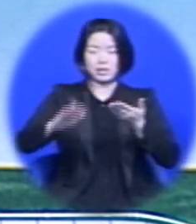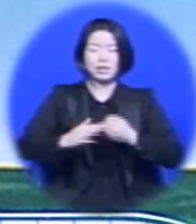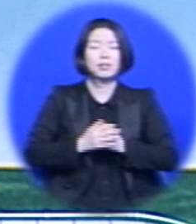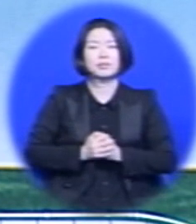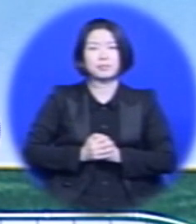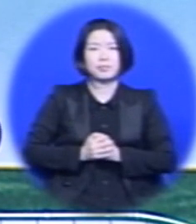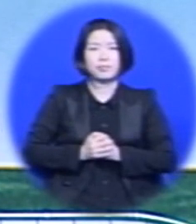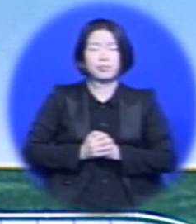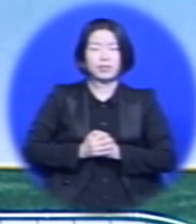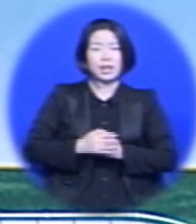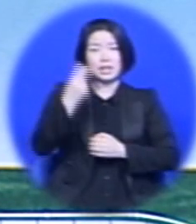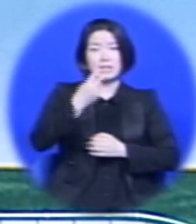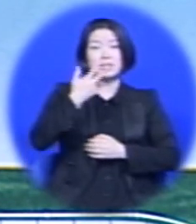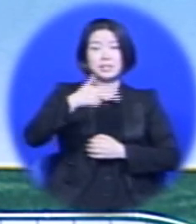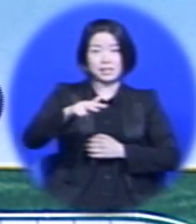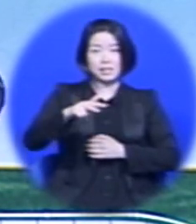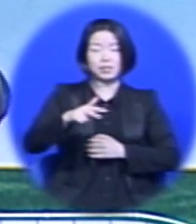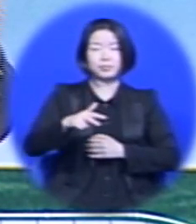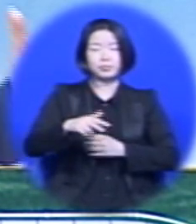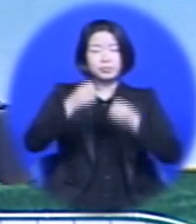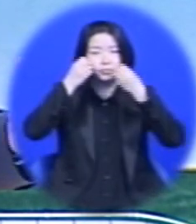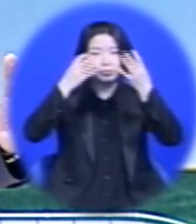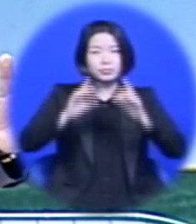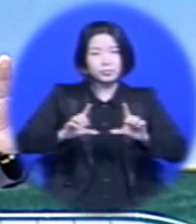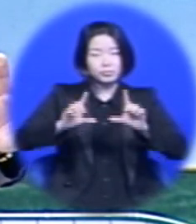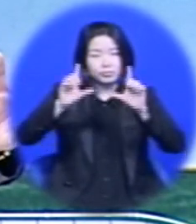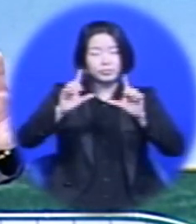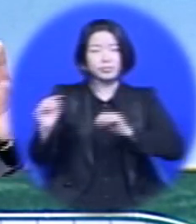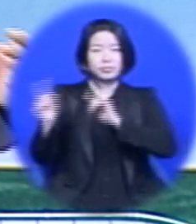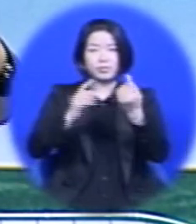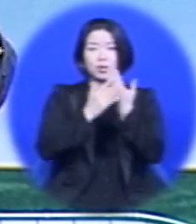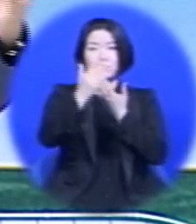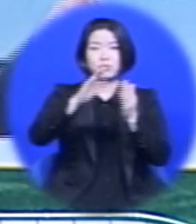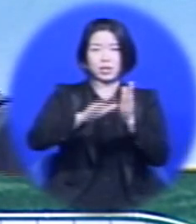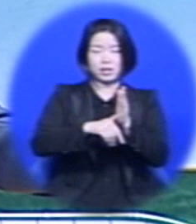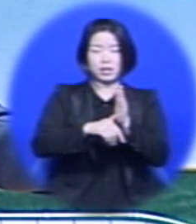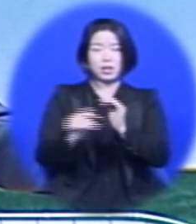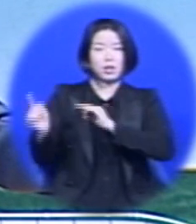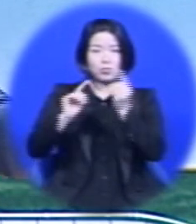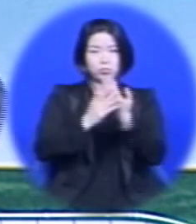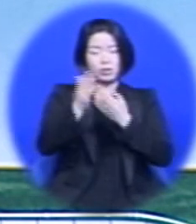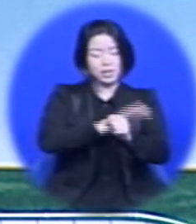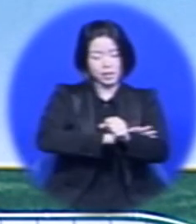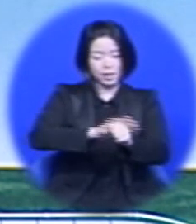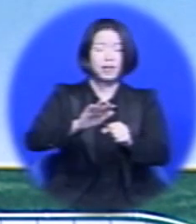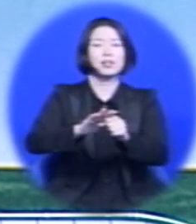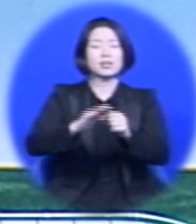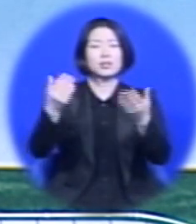것입니다 2007년에 신년 부흥회 때입니다 부흥회가 잘 맞쳤습니다 은혜를